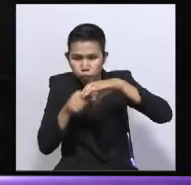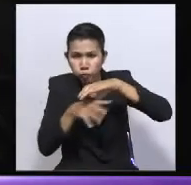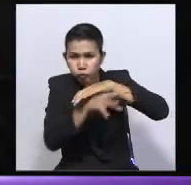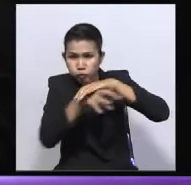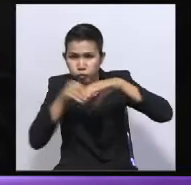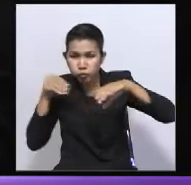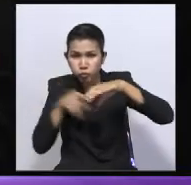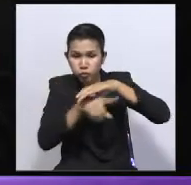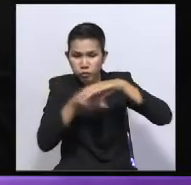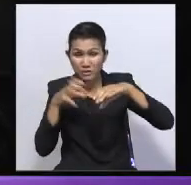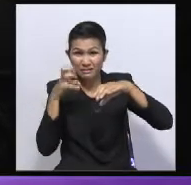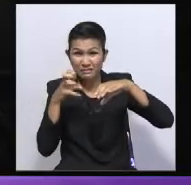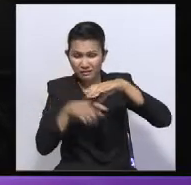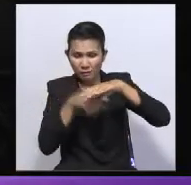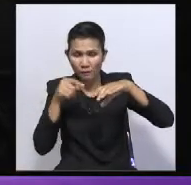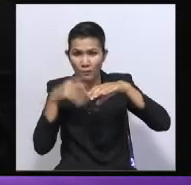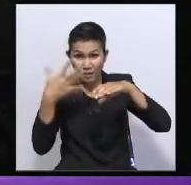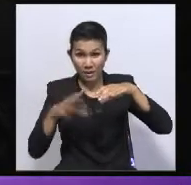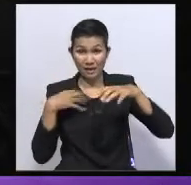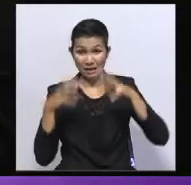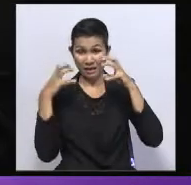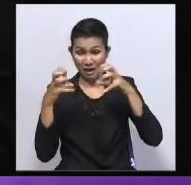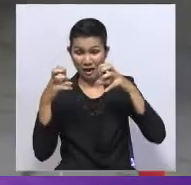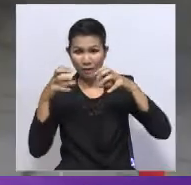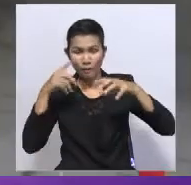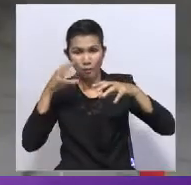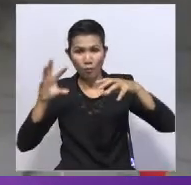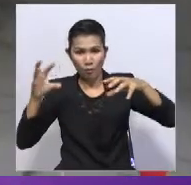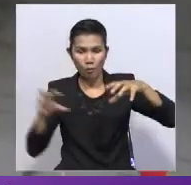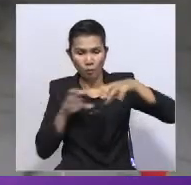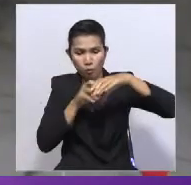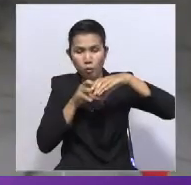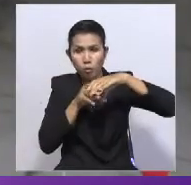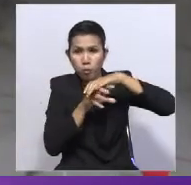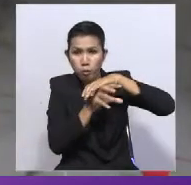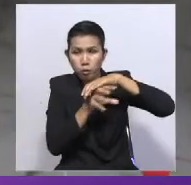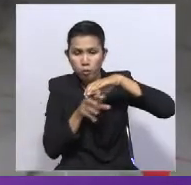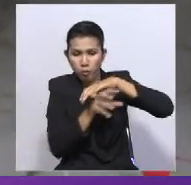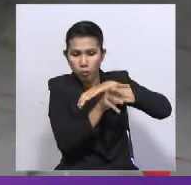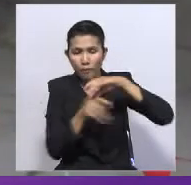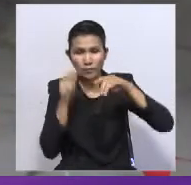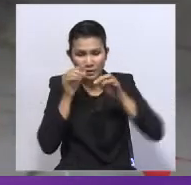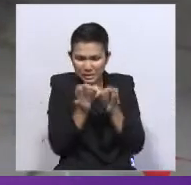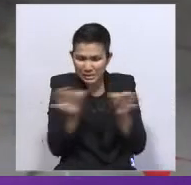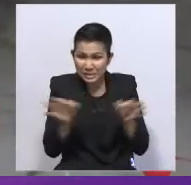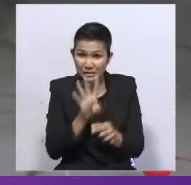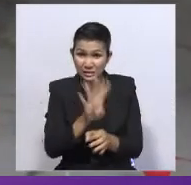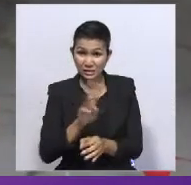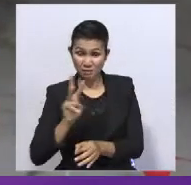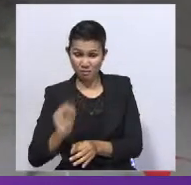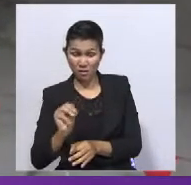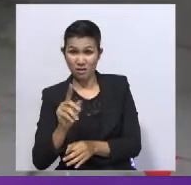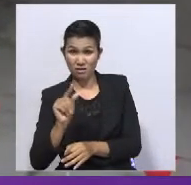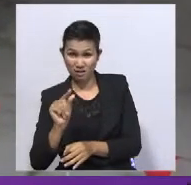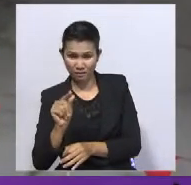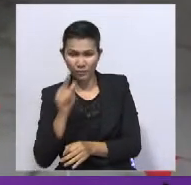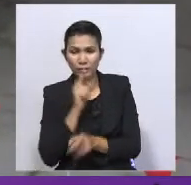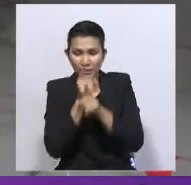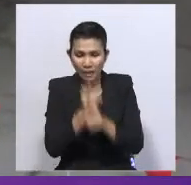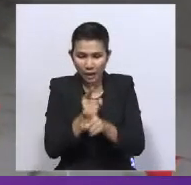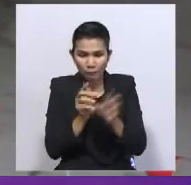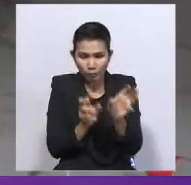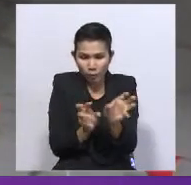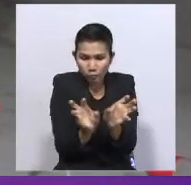ออกมาจากนั้นจะนำปูนซีเมนต์ที่หล่อขึ้นรูปประกอบเป็นอุโมงค์ส่งน้ำขนาด4เมตร20เซนติเมตรไปติดตั้งตามแนวที่เจ